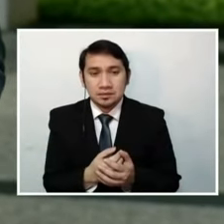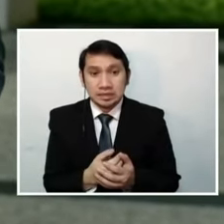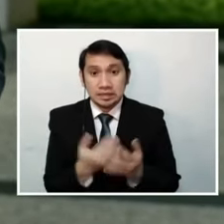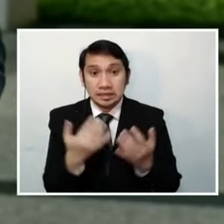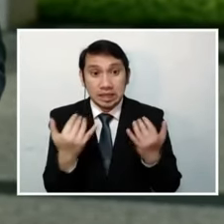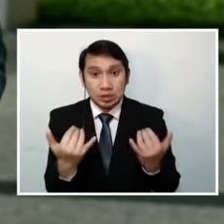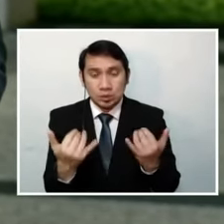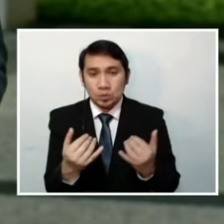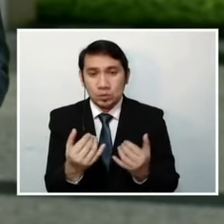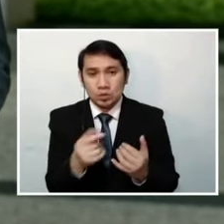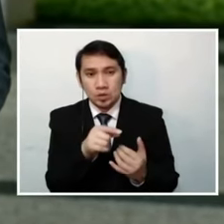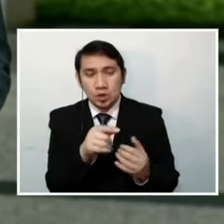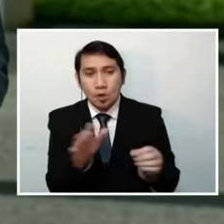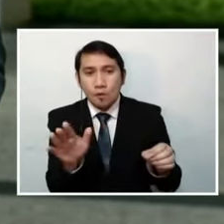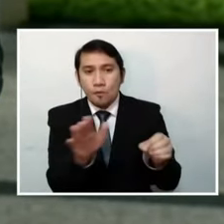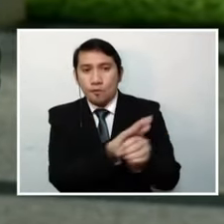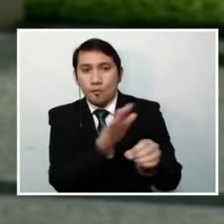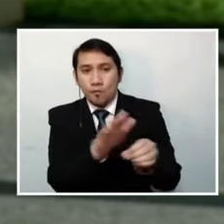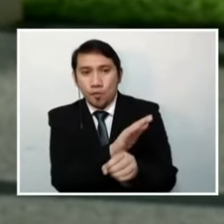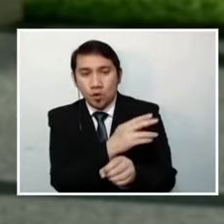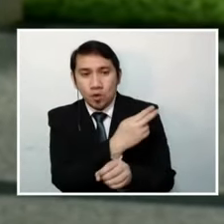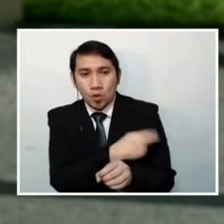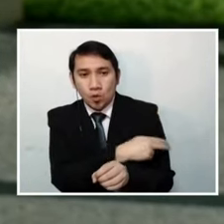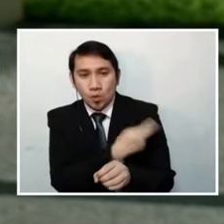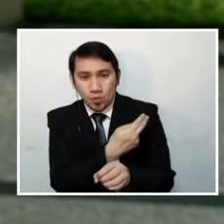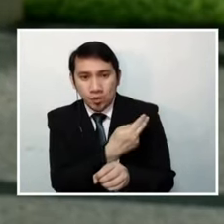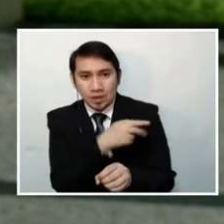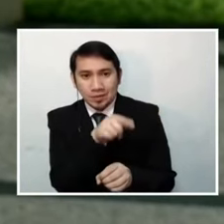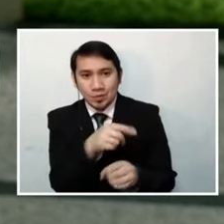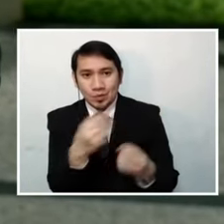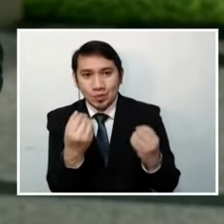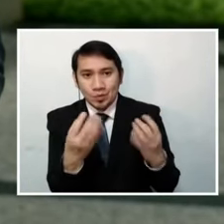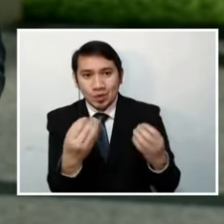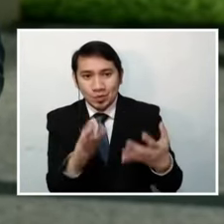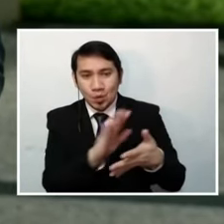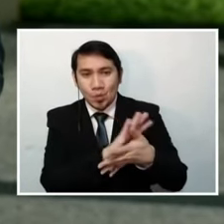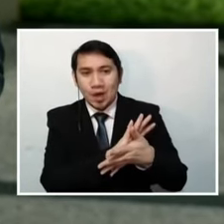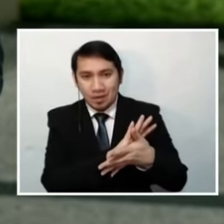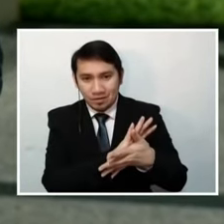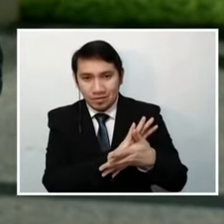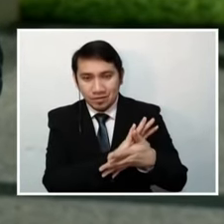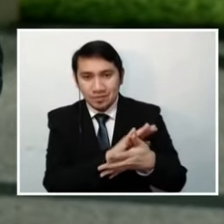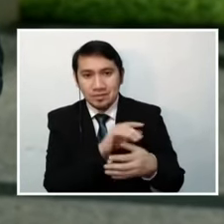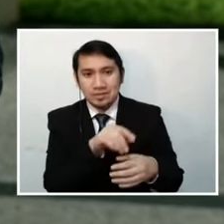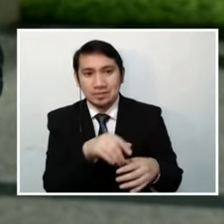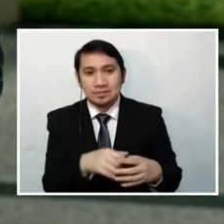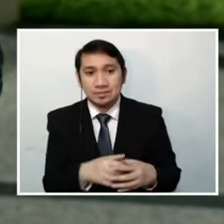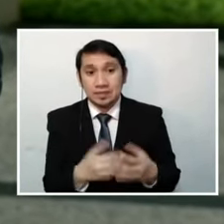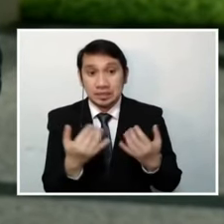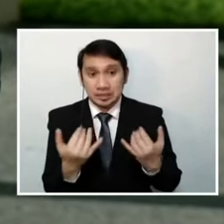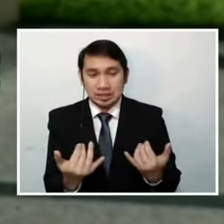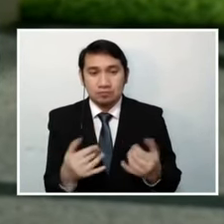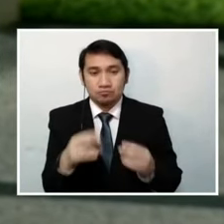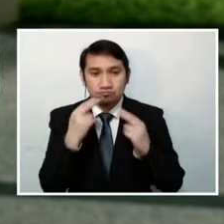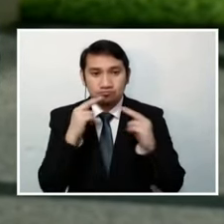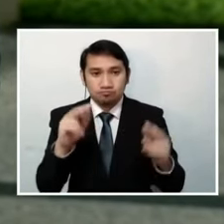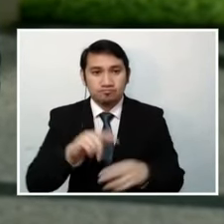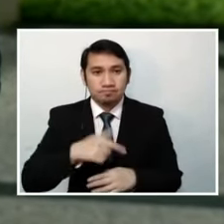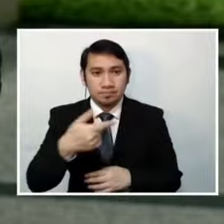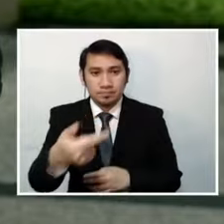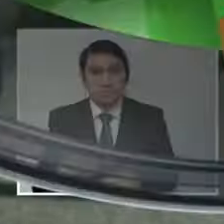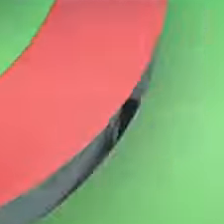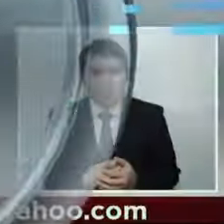sa tinakdang kapasidad ang bilang ng mga pasyente na may COVID na kasalukuyang naka-admit. Nagpapatrol, Jeff